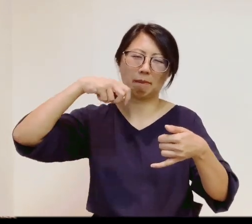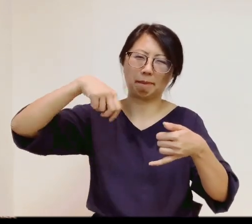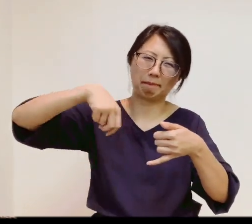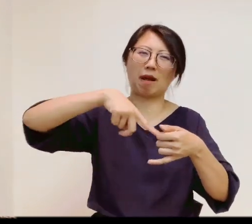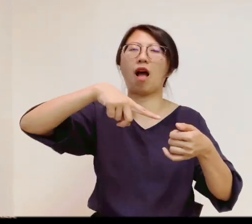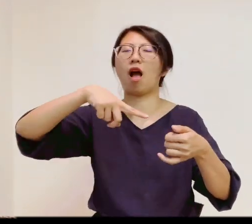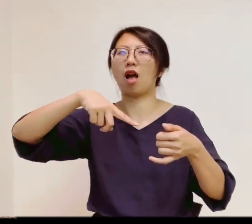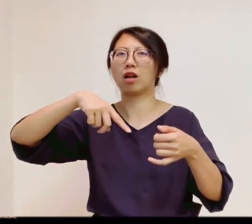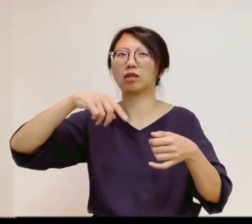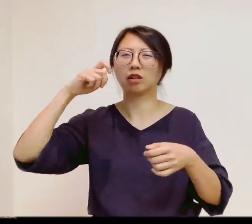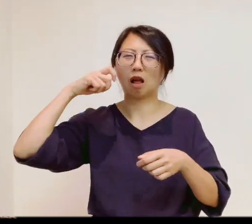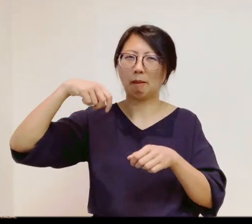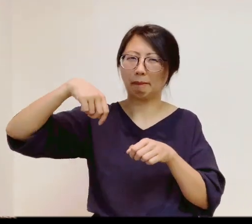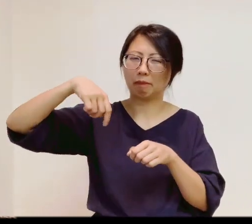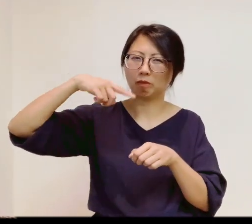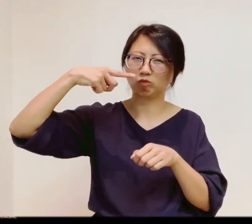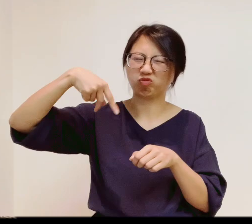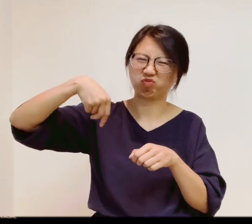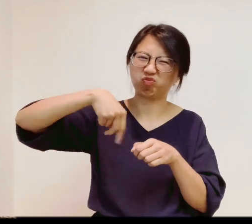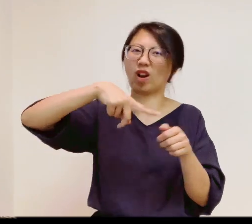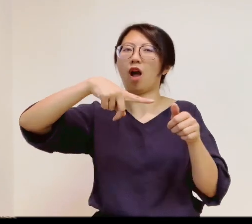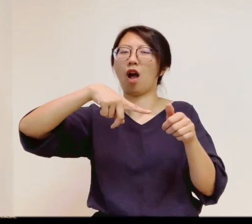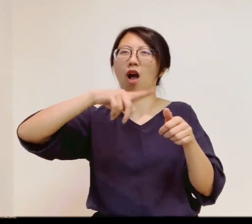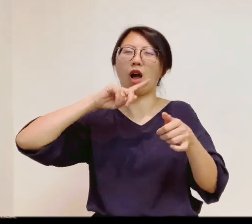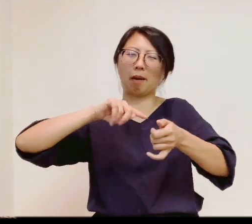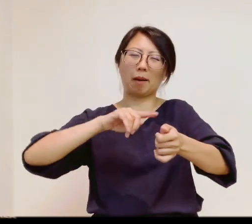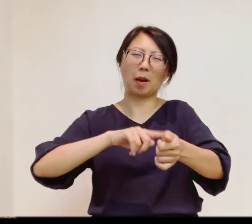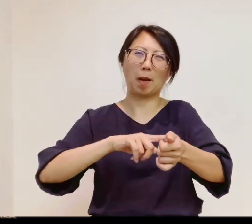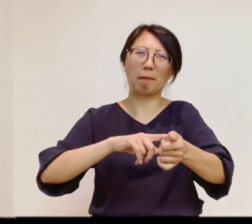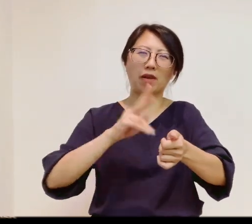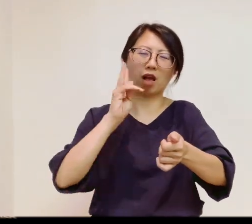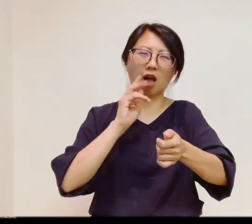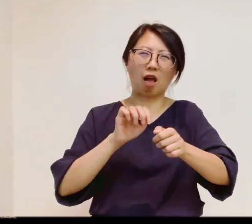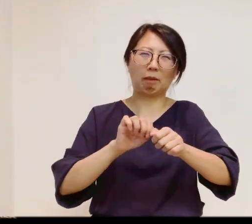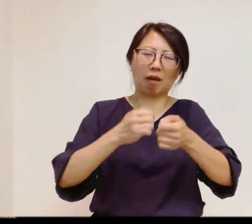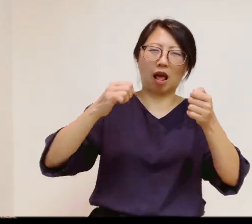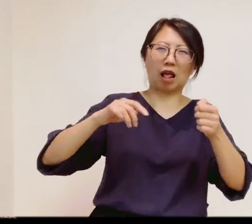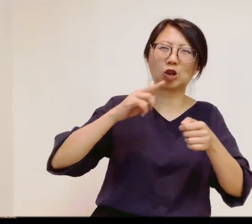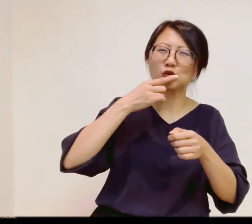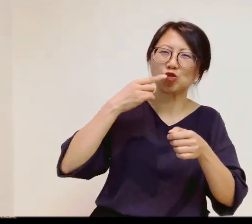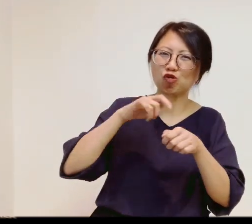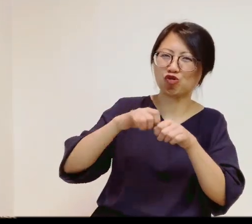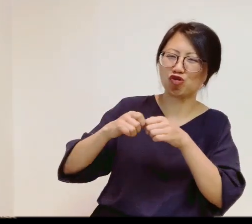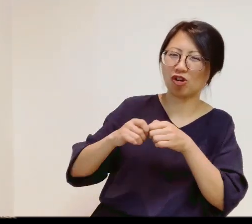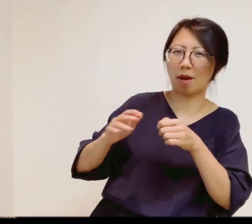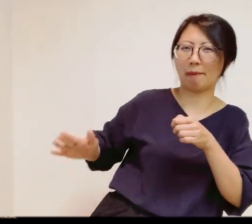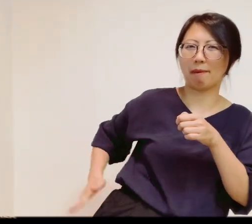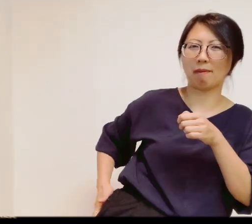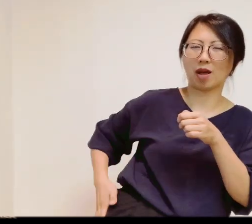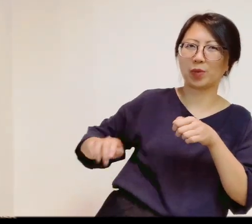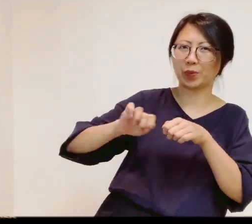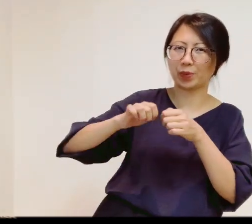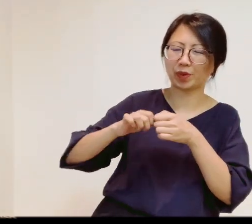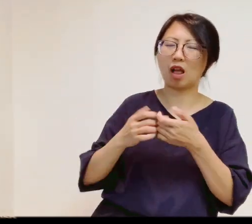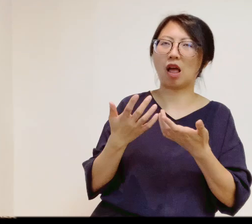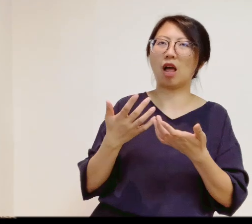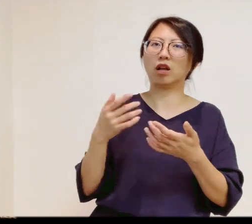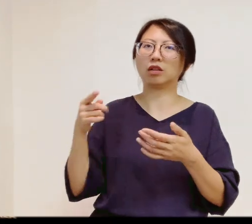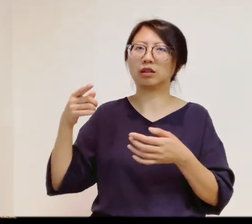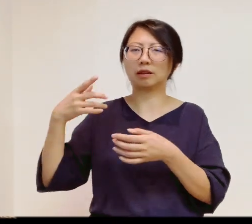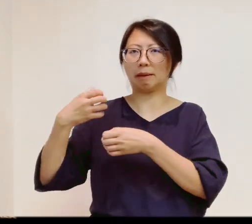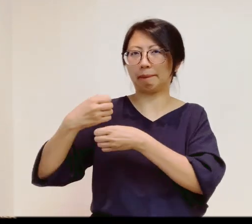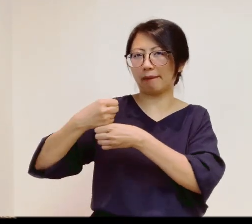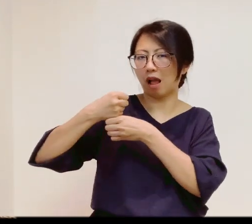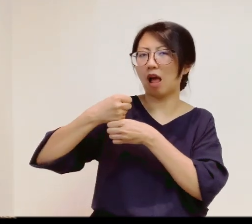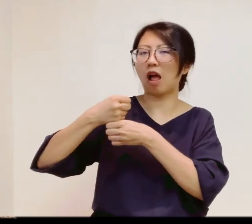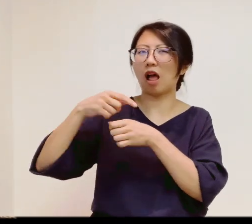個屁股嗰度，等你個屁股咧成嚿肉爆開，咁就去哈哈大笑嗰啲咁。咁佢話有啲呢啲嘢係唔需